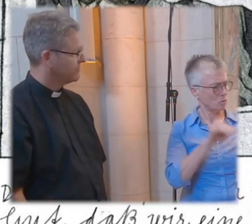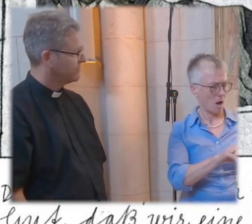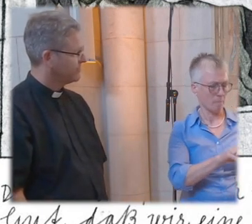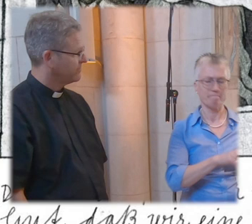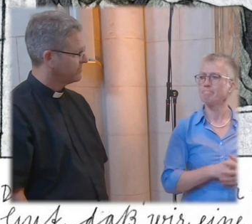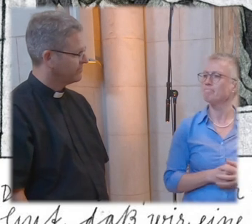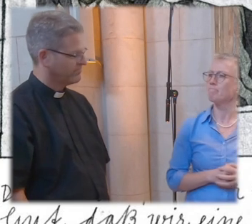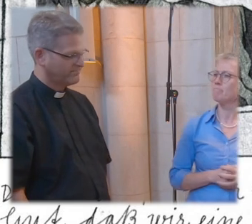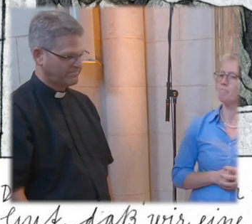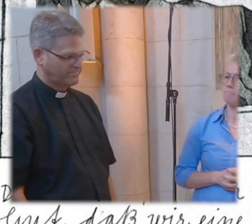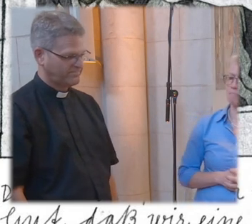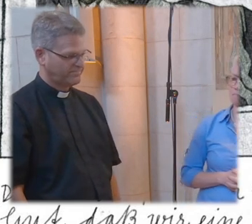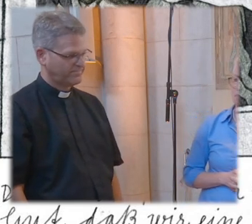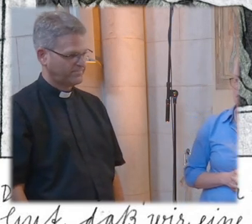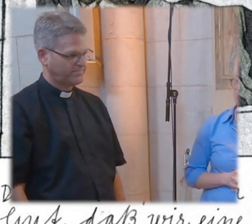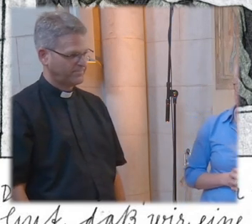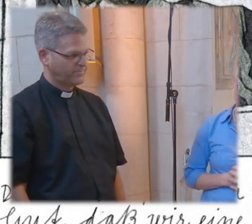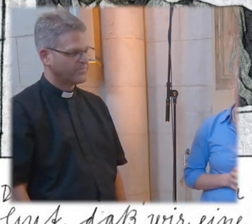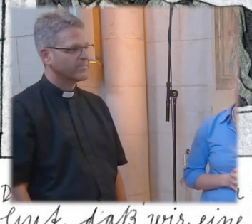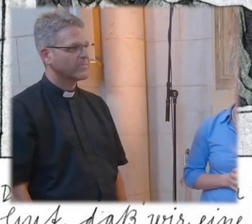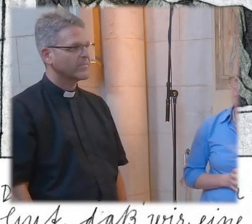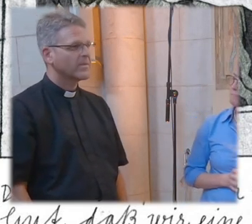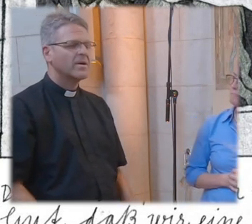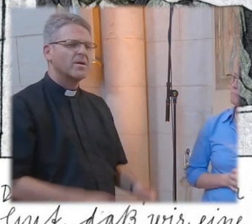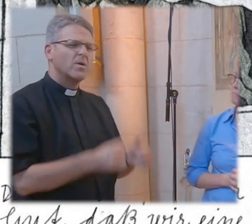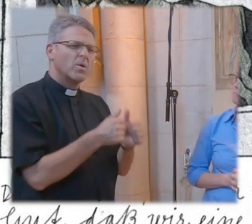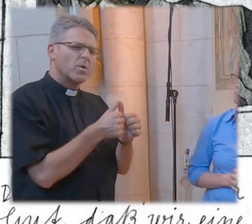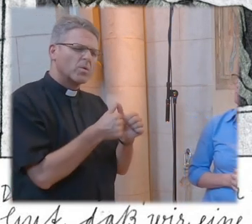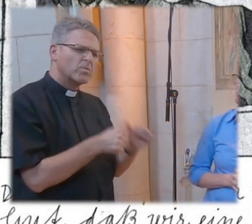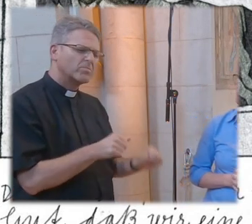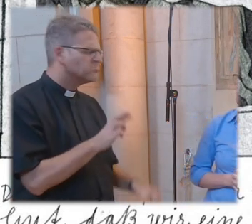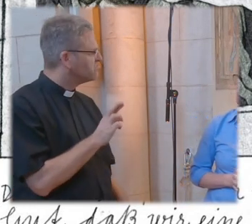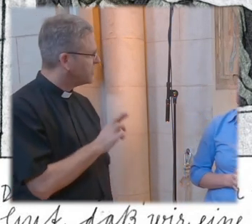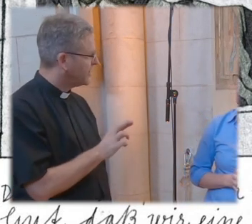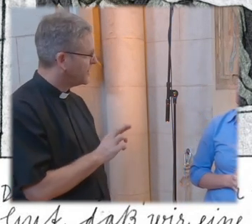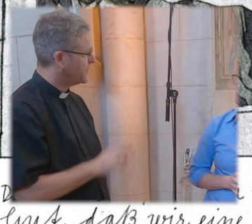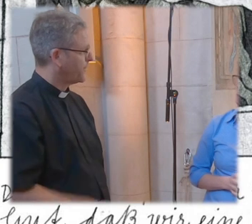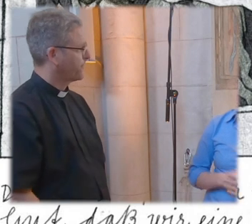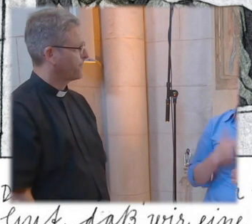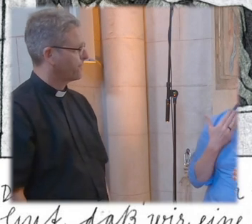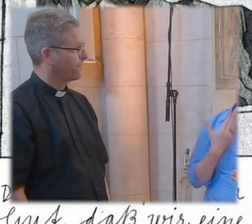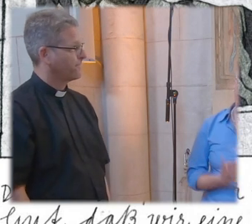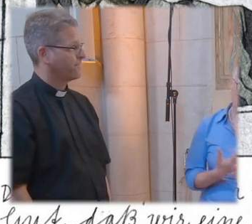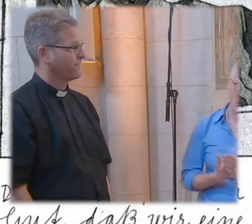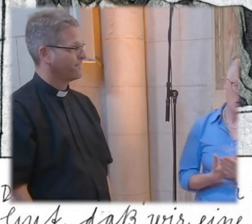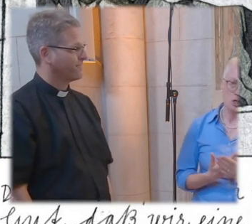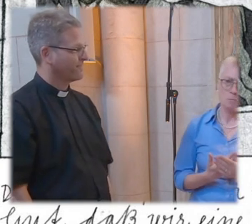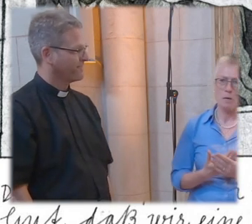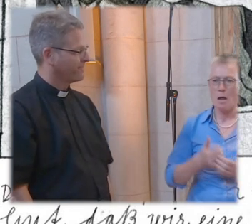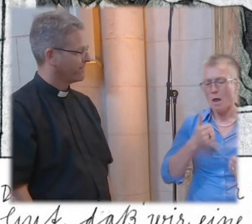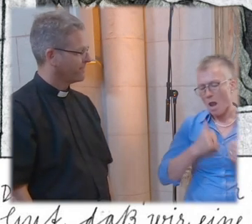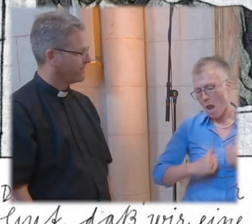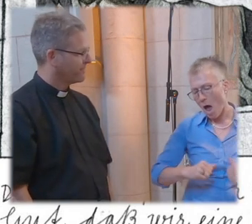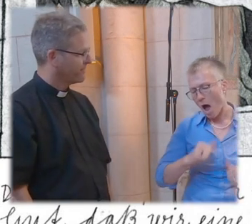Sein Glaube hat ihm geholfen und hat ihn auf den Weg ins Martyrium gestützt und